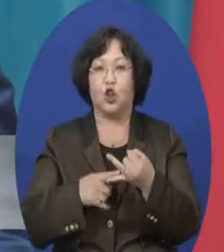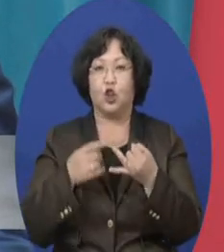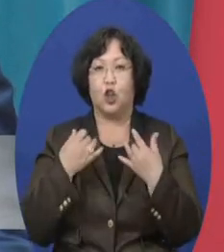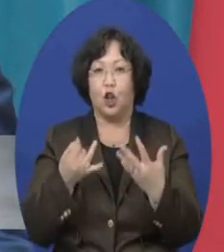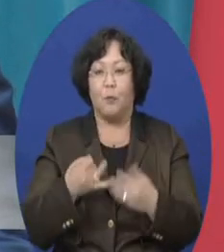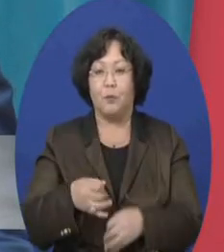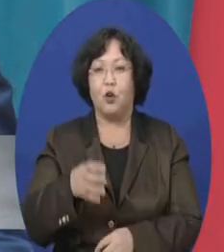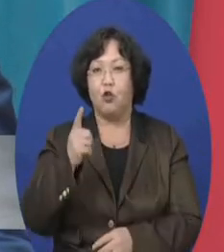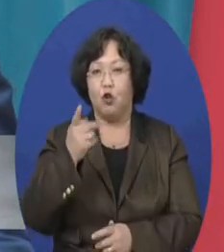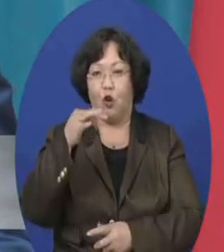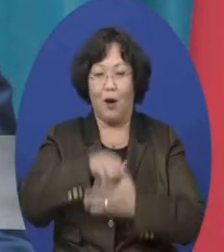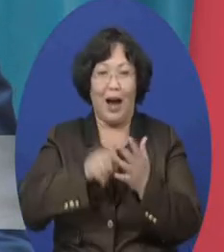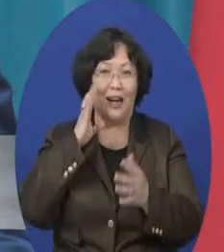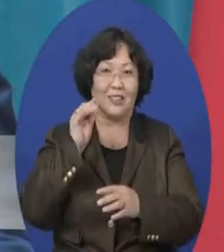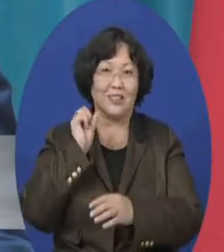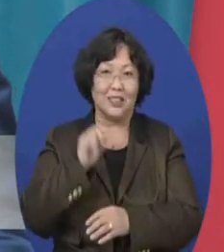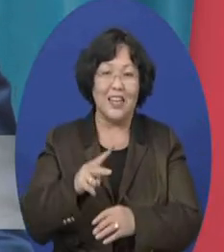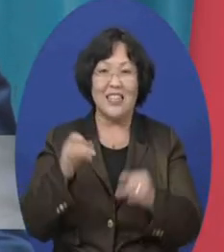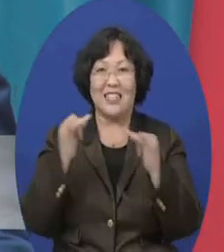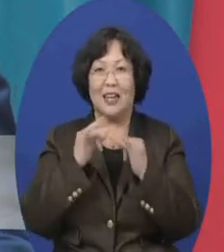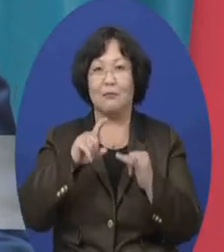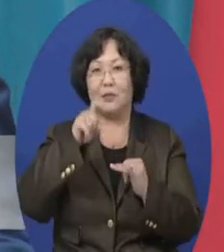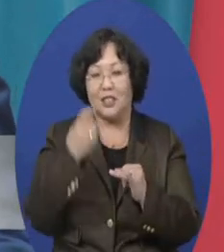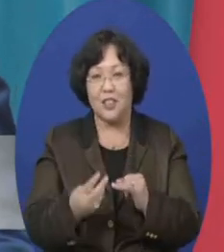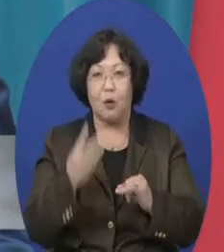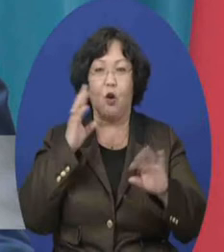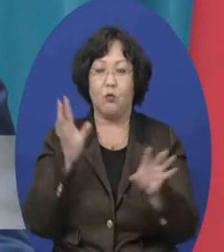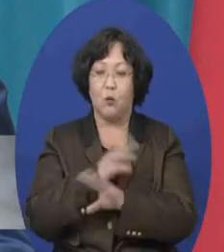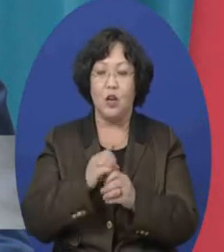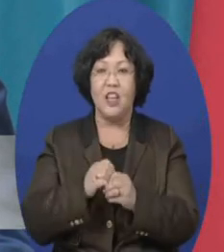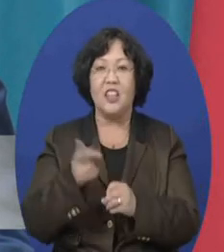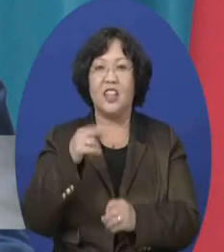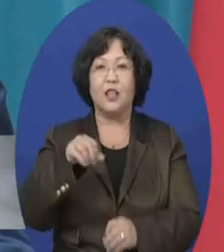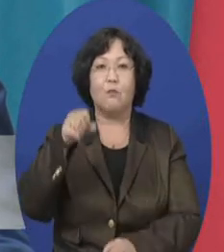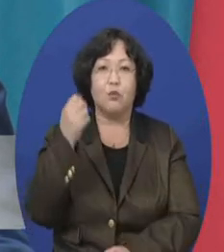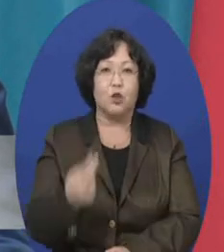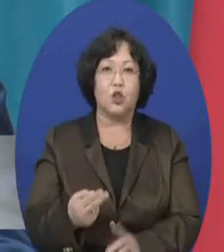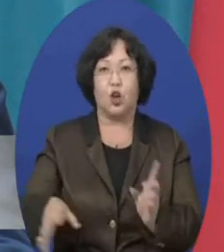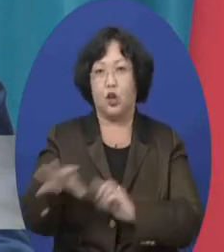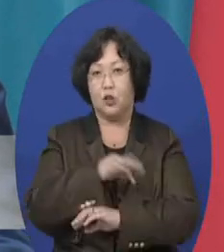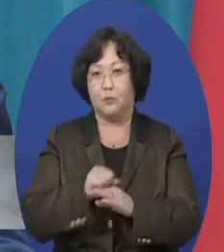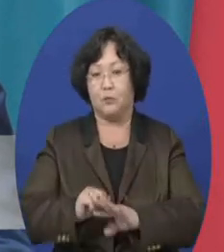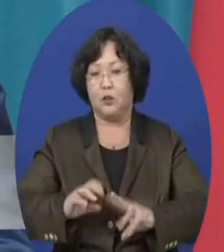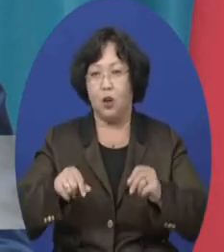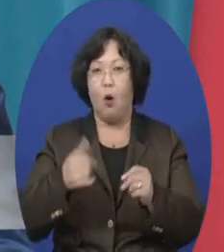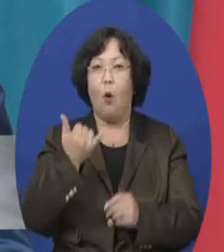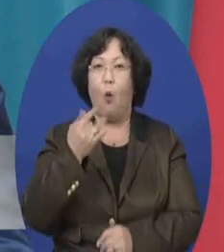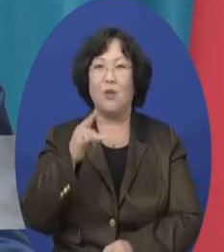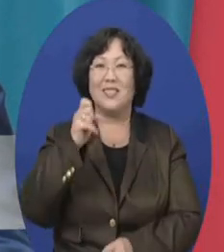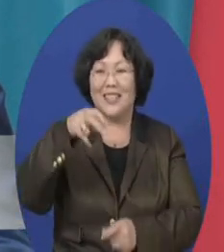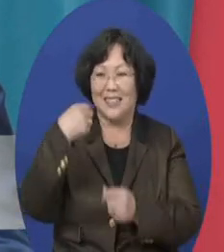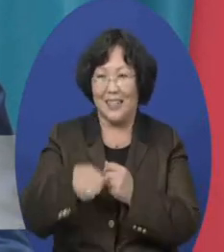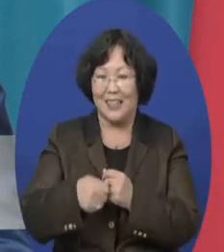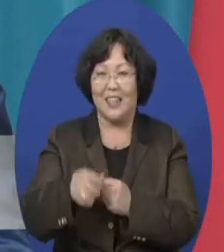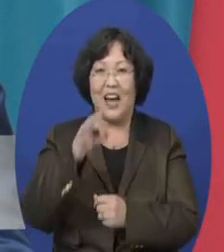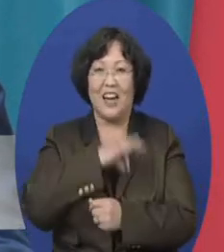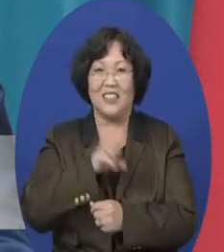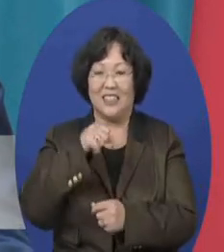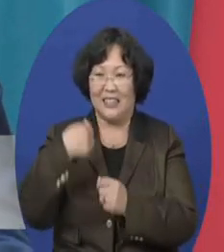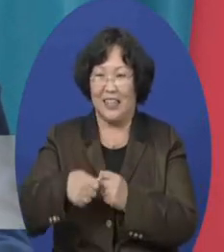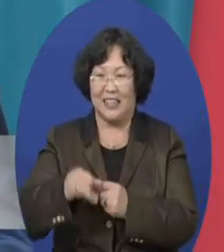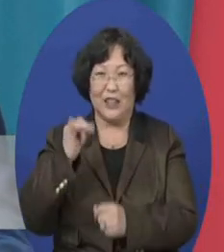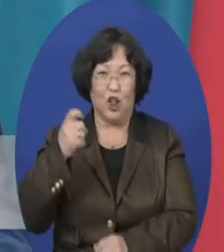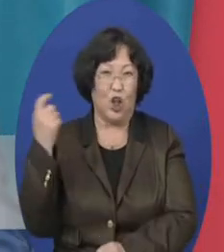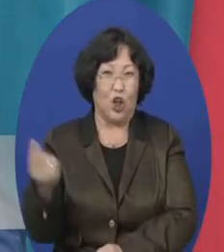аргачлал захим системийн дагуу үнэлгээ хийгдсэн дэд бүтцийн төслүүдийг нэн тэргүнд хэрэгжүүлж урсгал болон ашиглалтын зардал өндөртэй